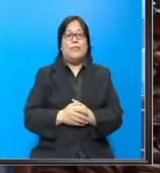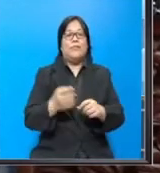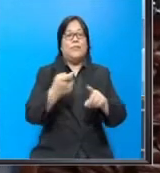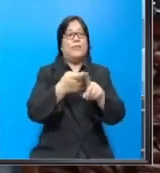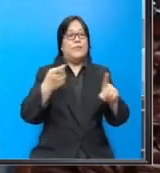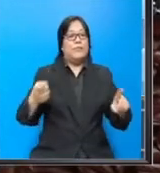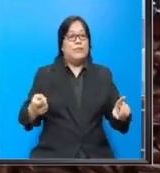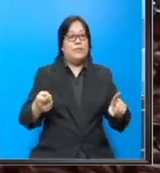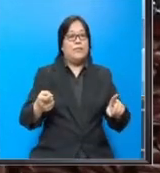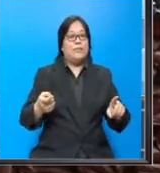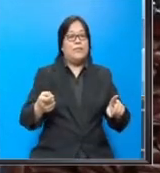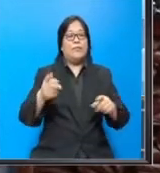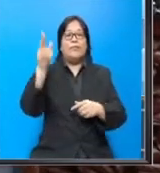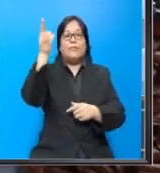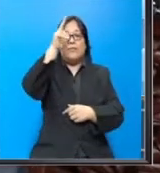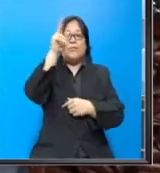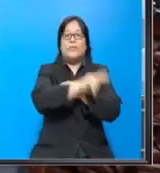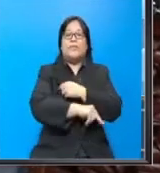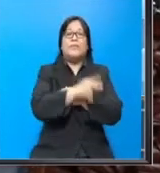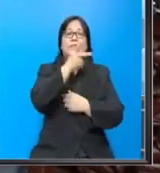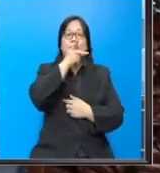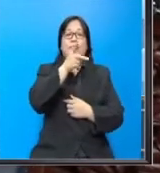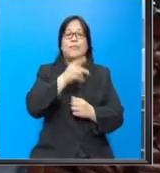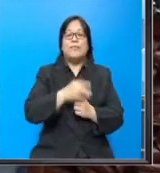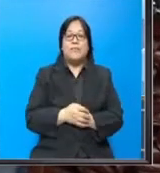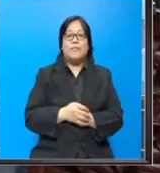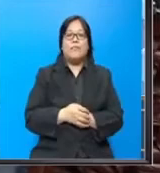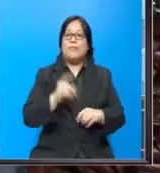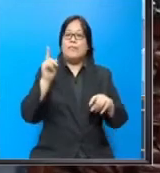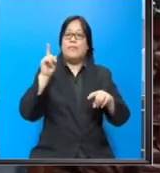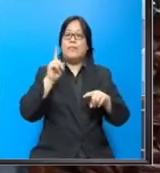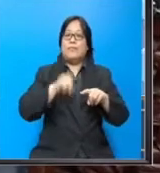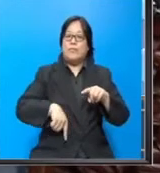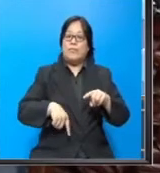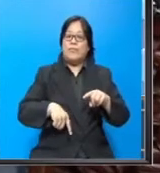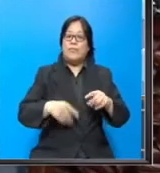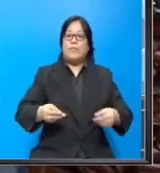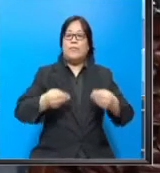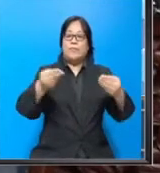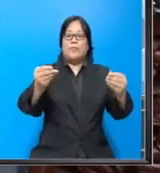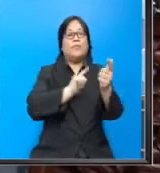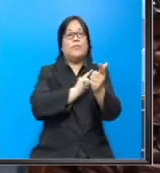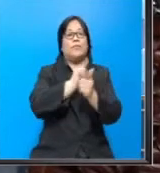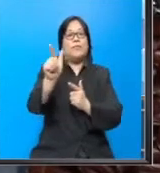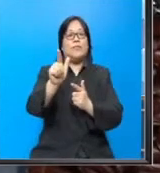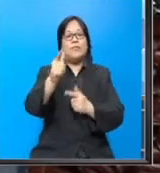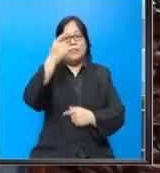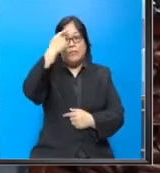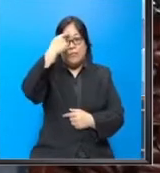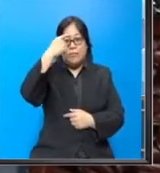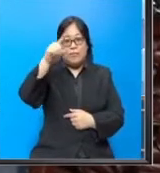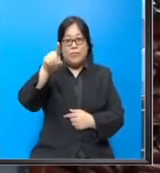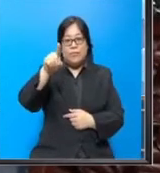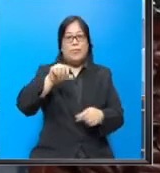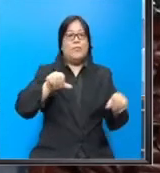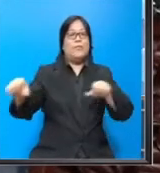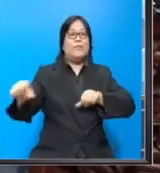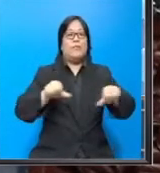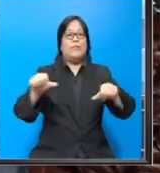daripada Negeri Kedah bawah tidak sekali-kali ini memberi kelulusan untuk